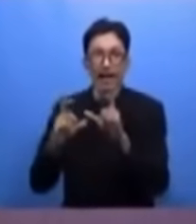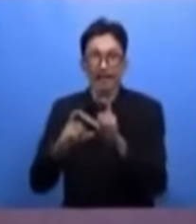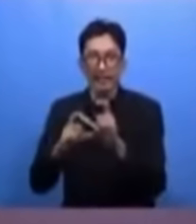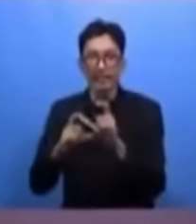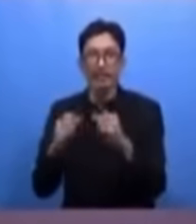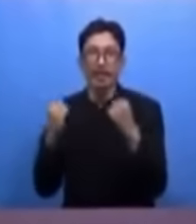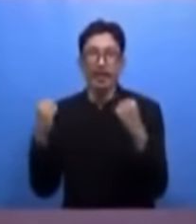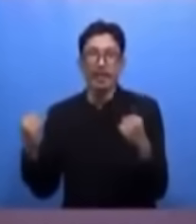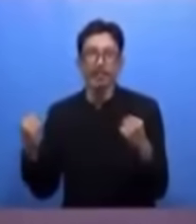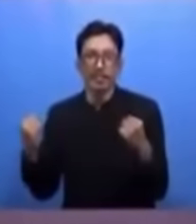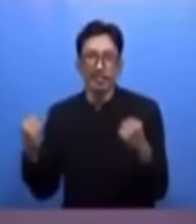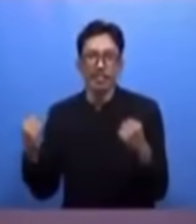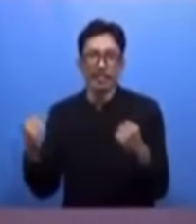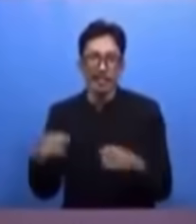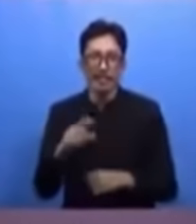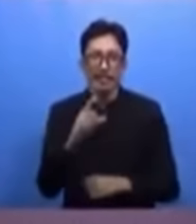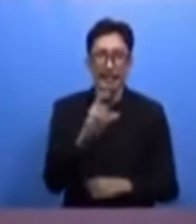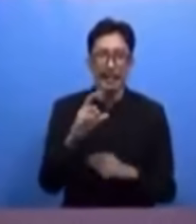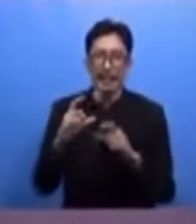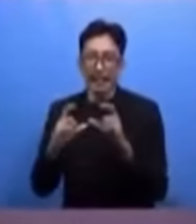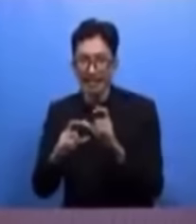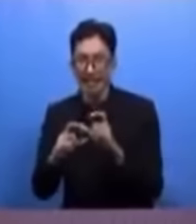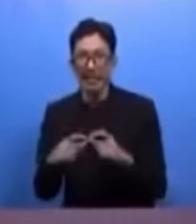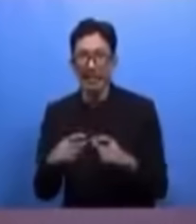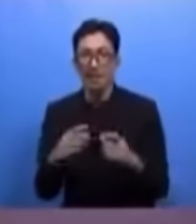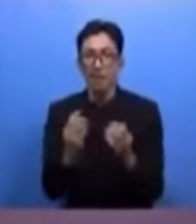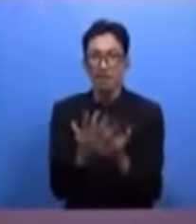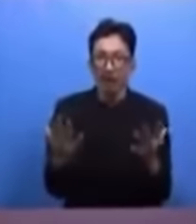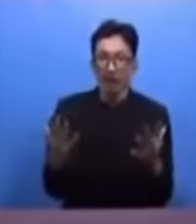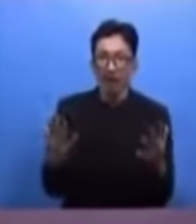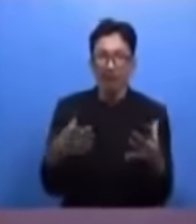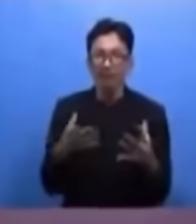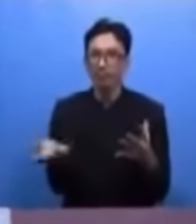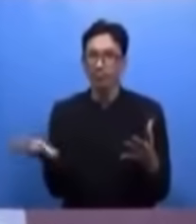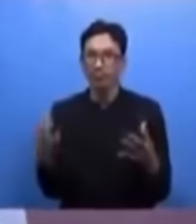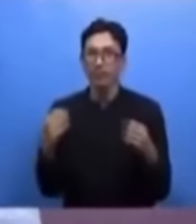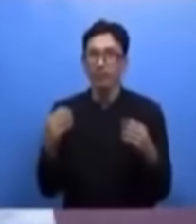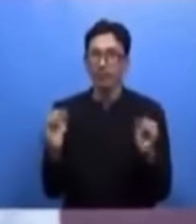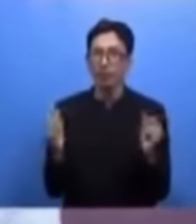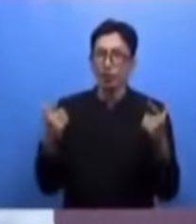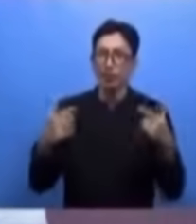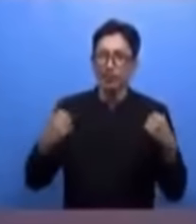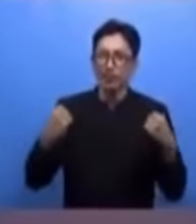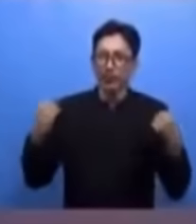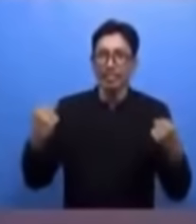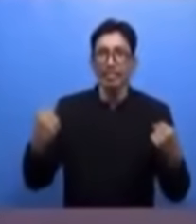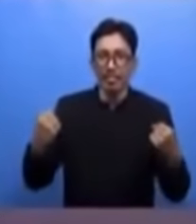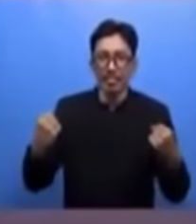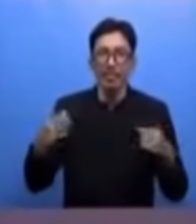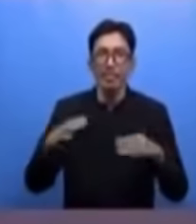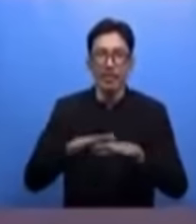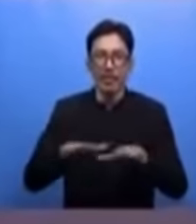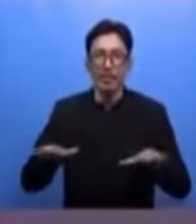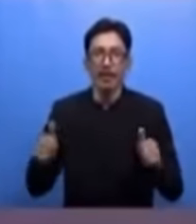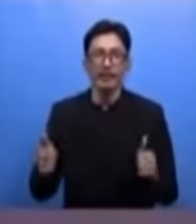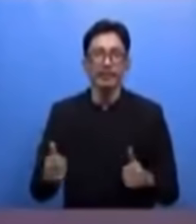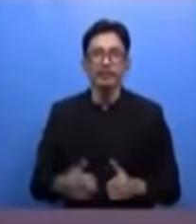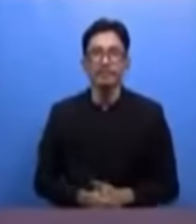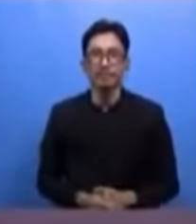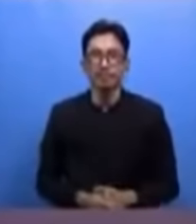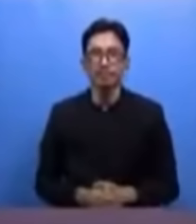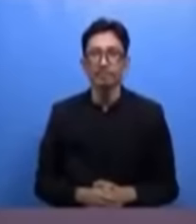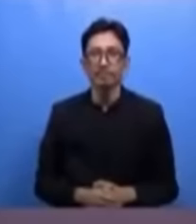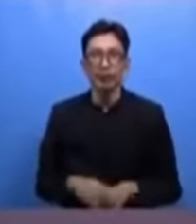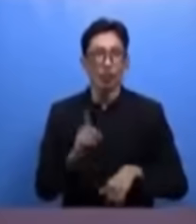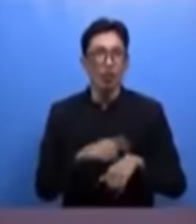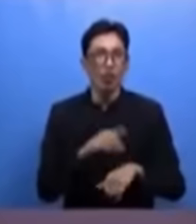sehat. Bagaimana masyarakat hidup sehat, rukun dan damai. Wassalamualaikum. Waktu habis, silakan dijawab calon